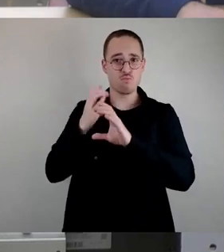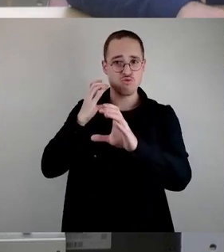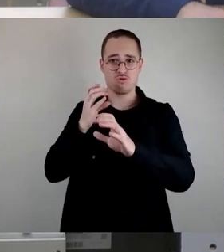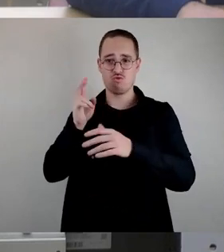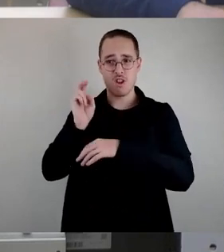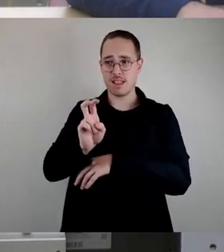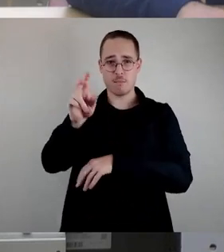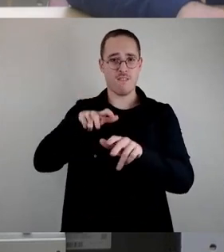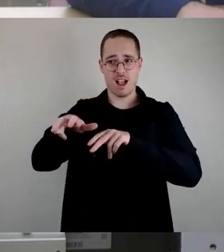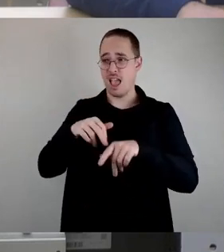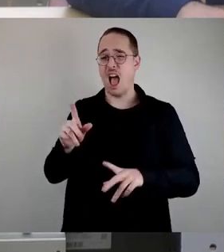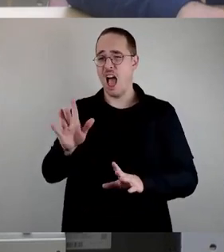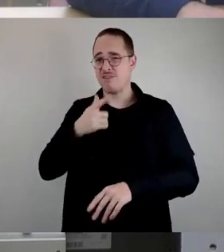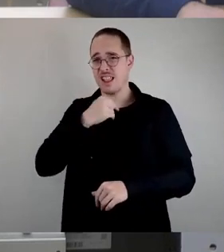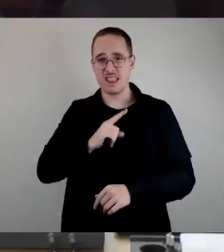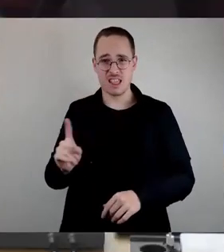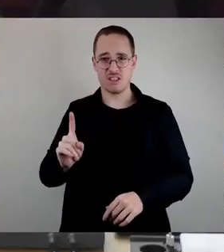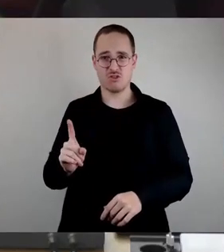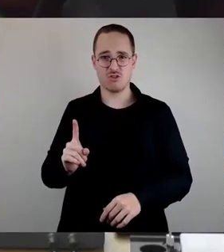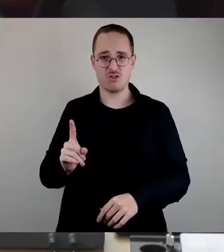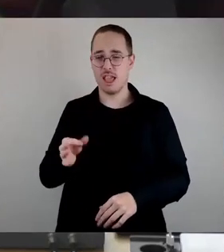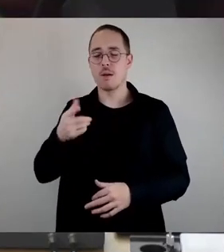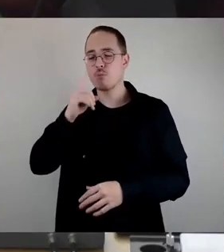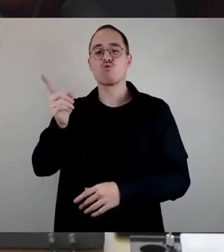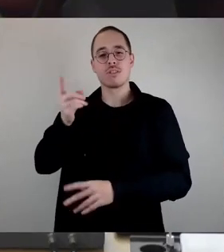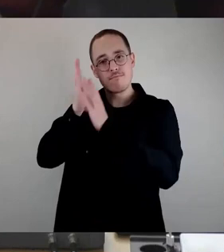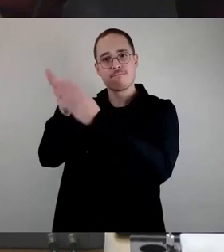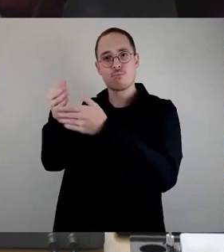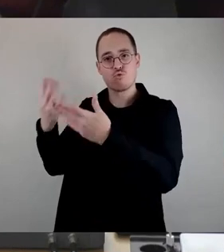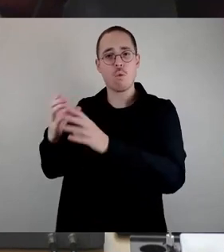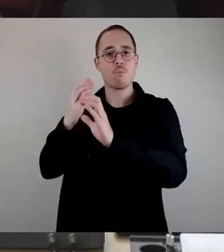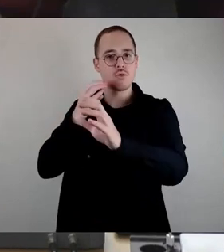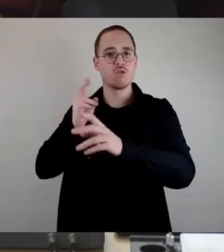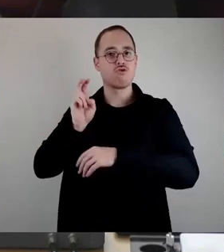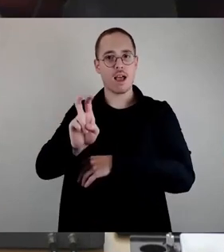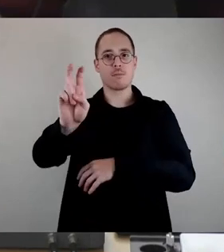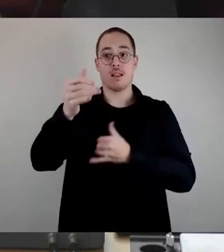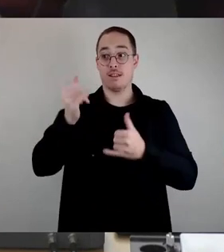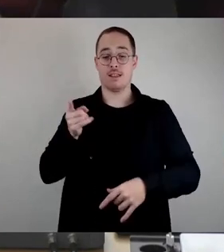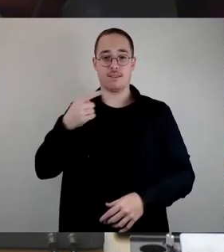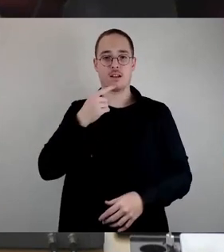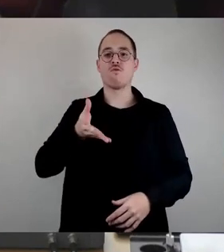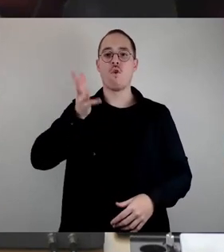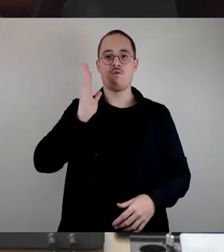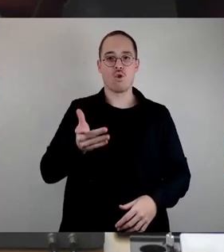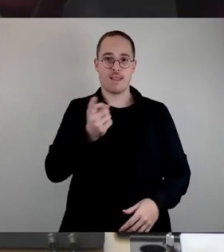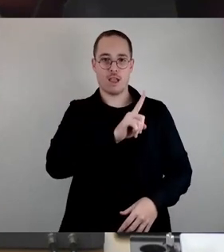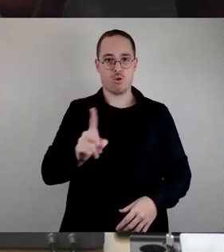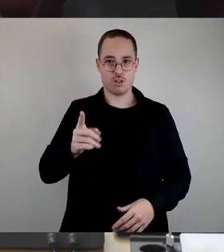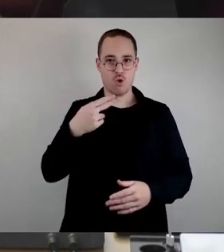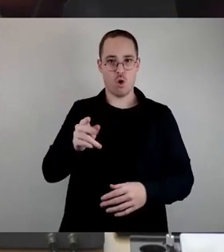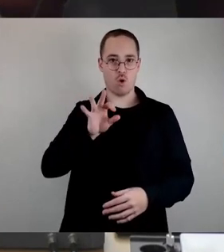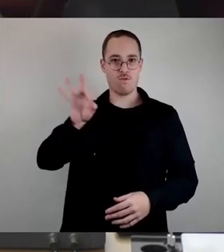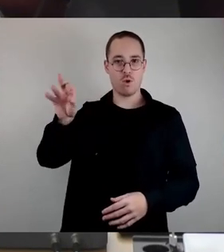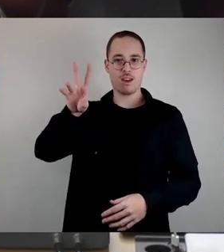jetzt 500.000 im Jahr für die nächsten 20 Jahre den Verkehrsbetrieben aufs Auge drücken, obwohl ihr doch alles wegnehmen wollt, was dort irgendwie